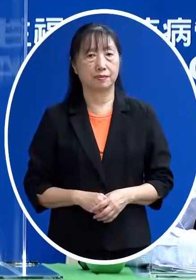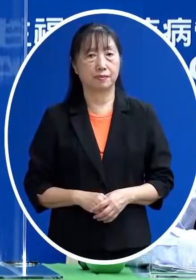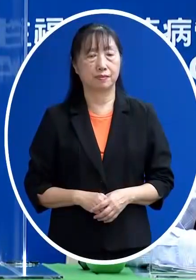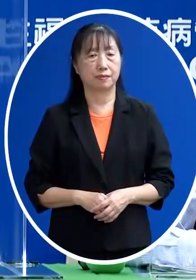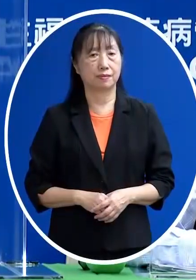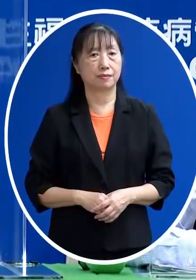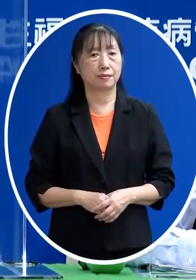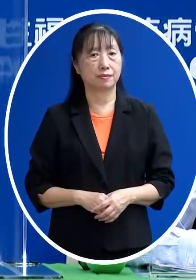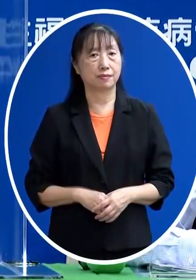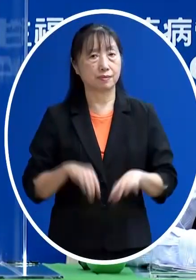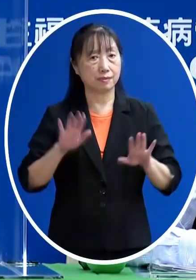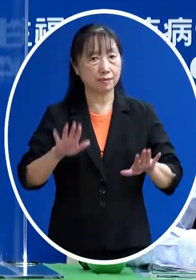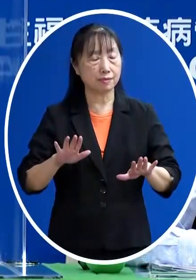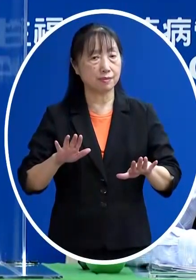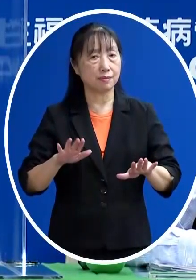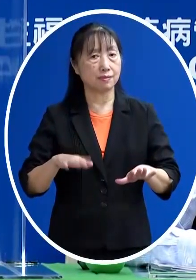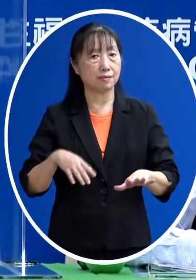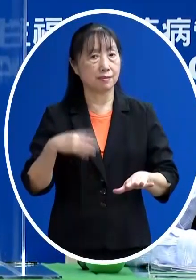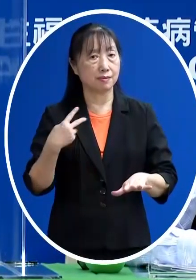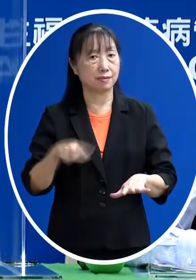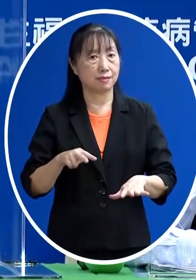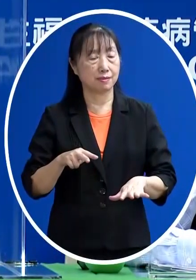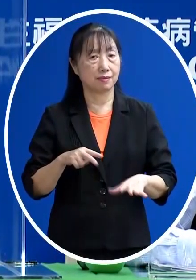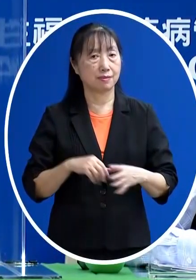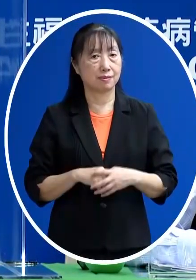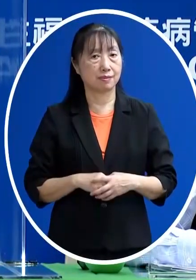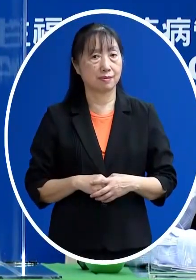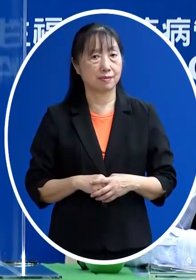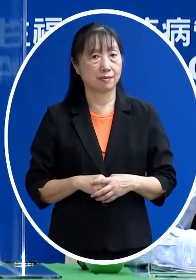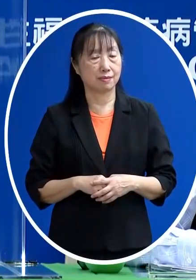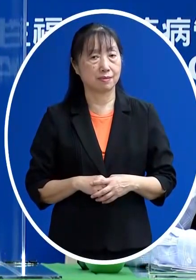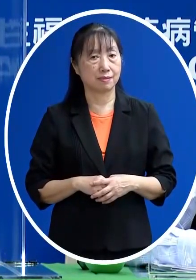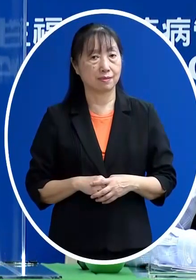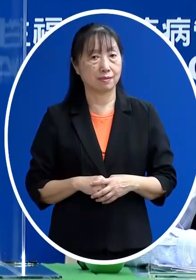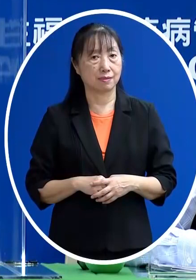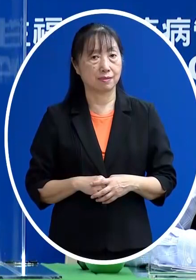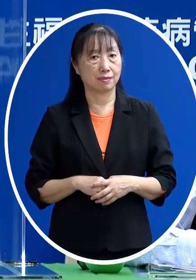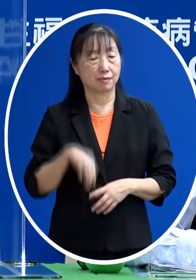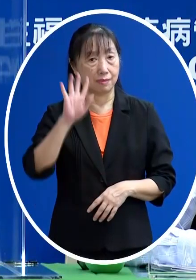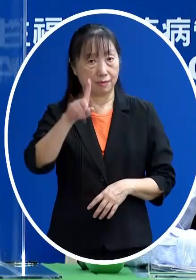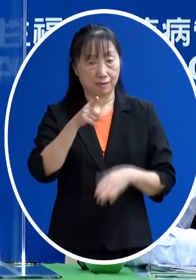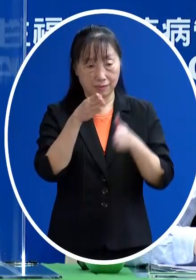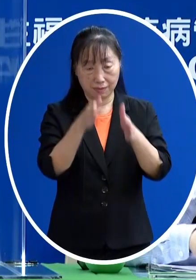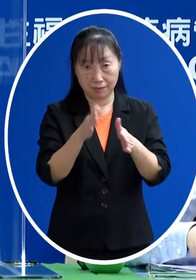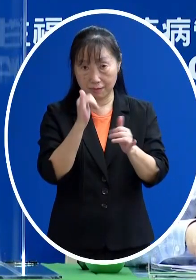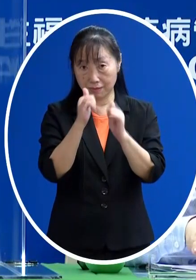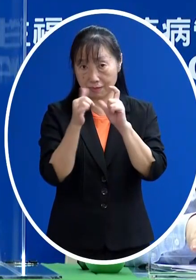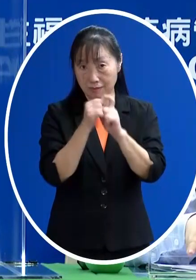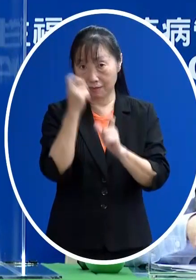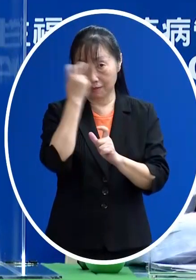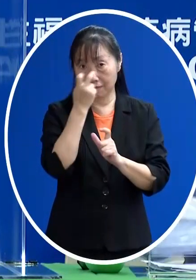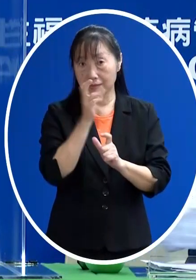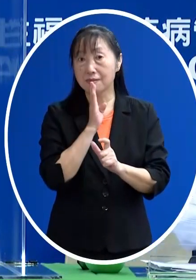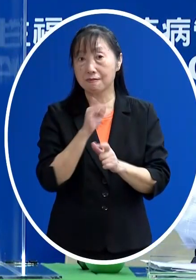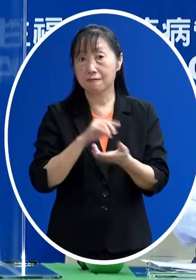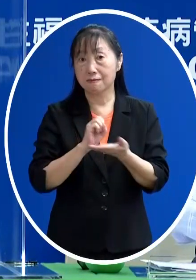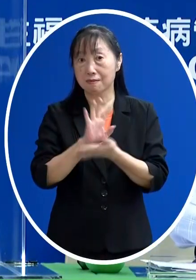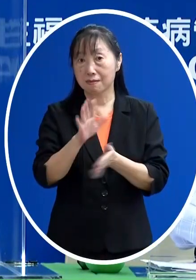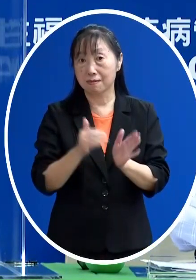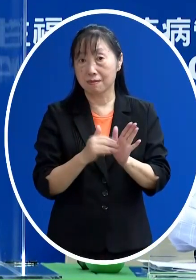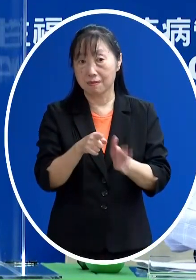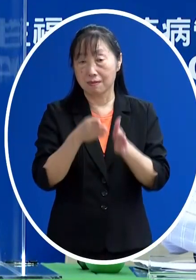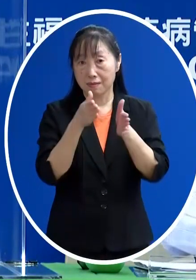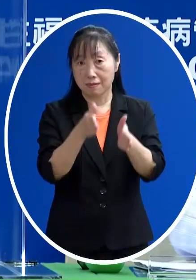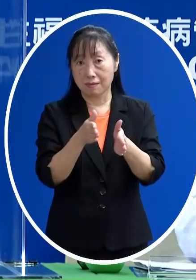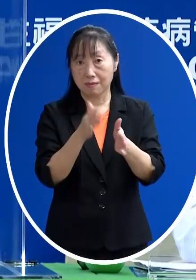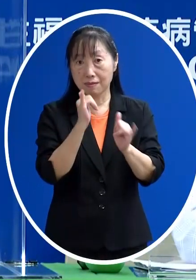那另外哈，跟大家报告哈，现在我们有一个哈，就对于要监测的社区，以前跟大家报告哈，有监测